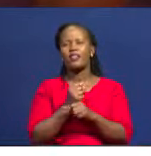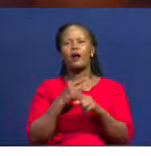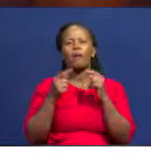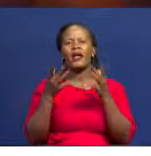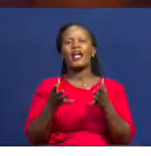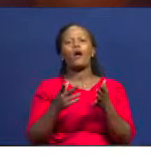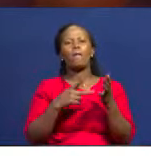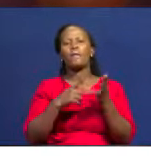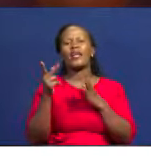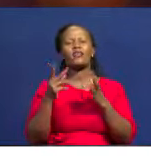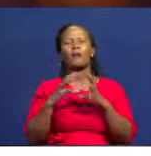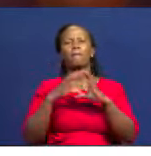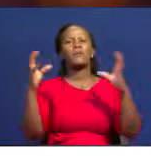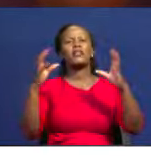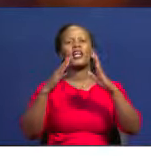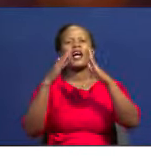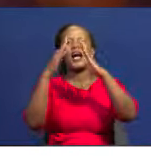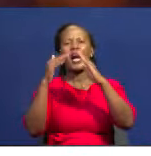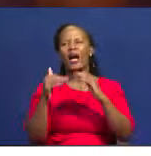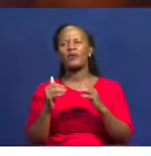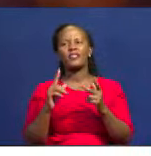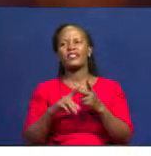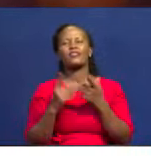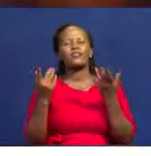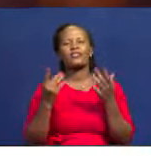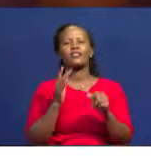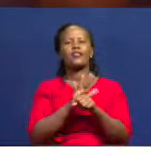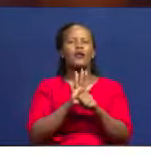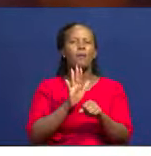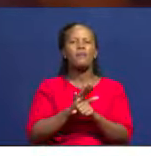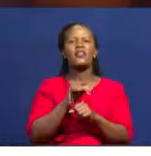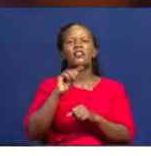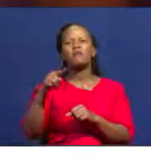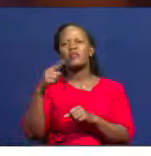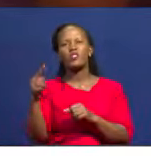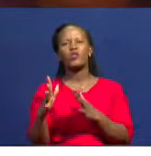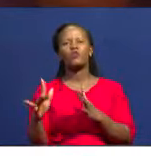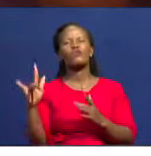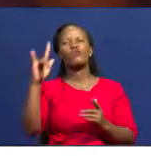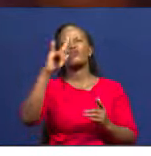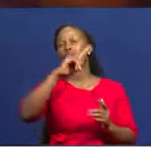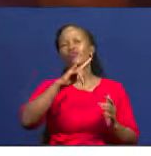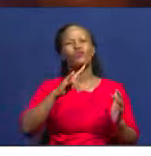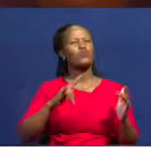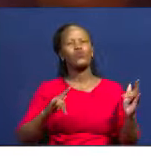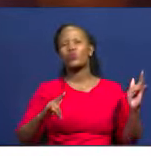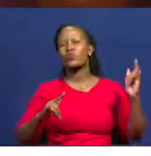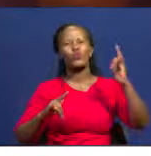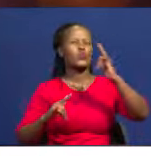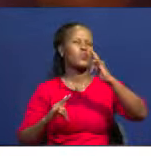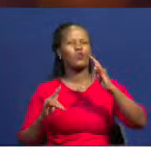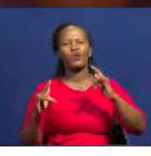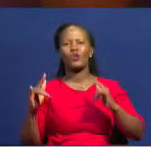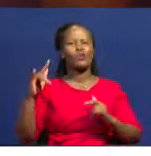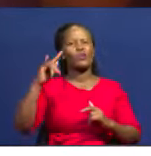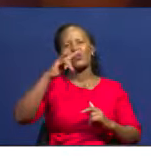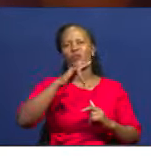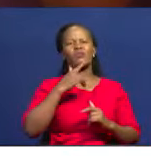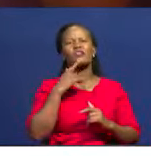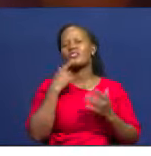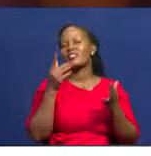abroad, hundreds of millions, flying in choppers, which they call